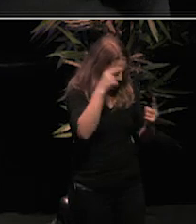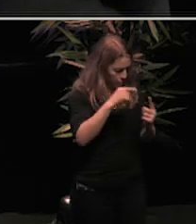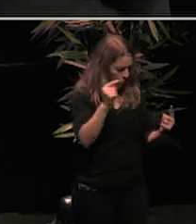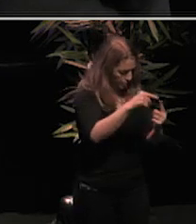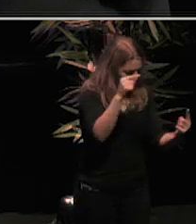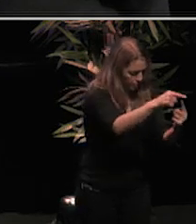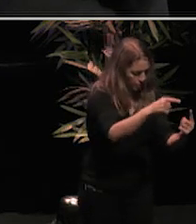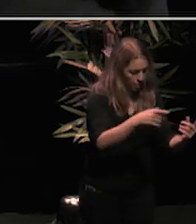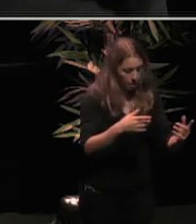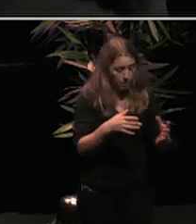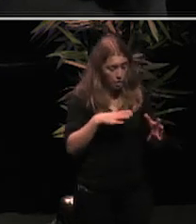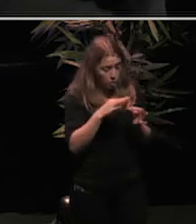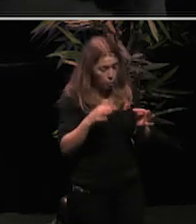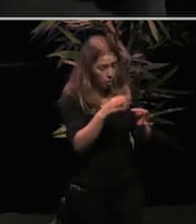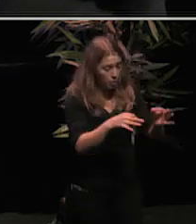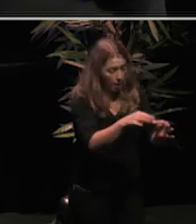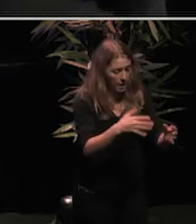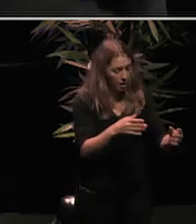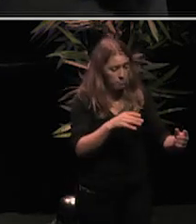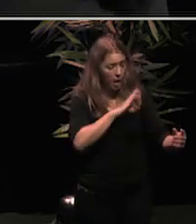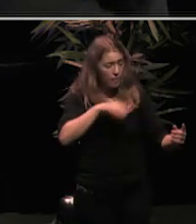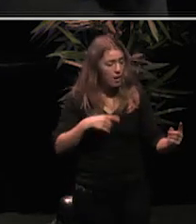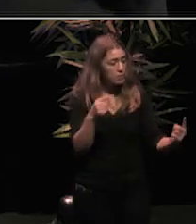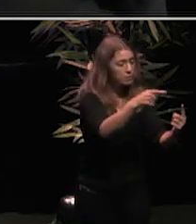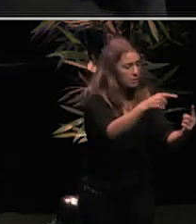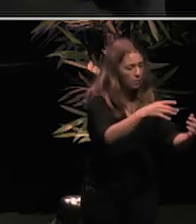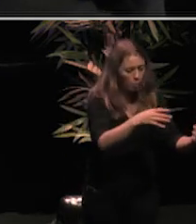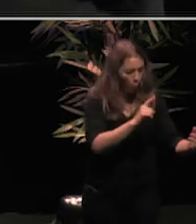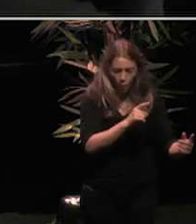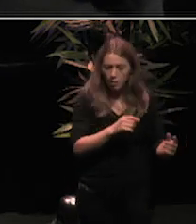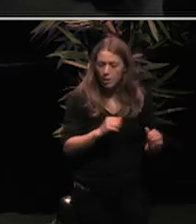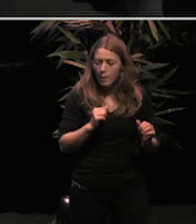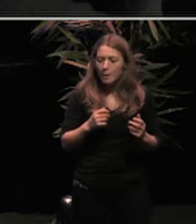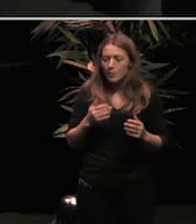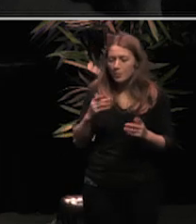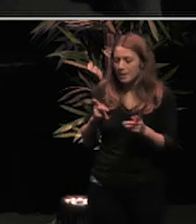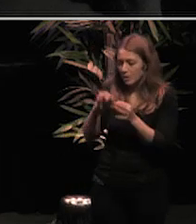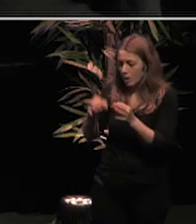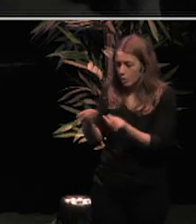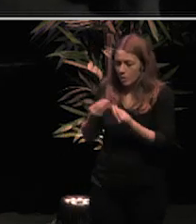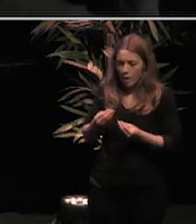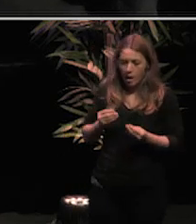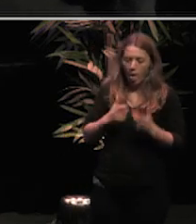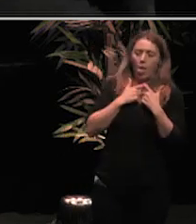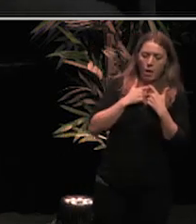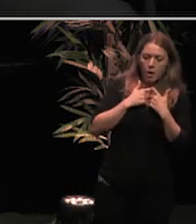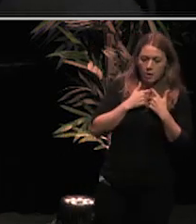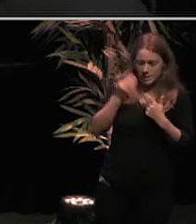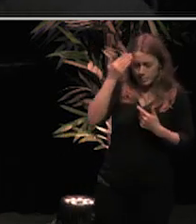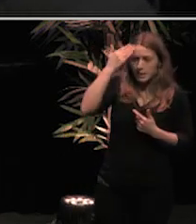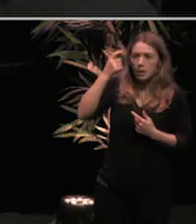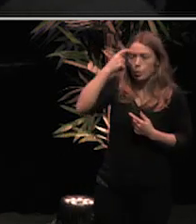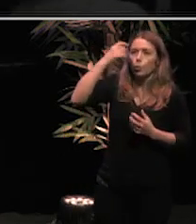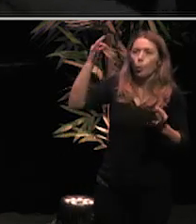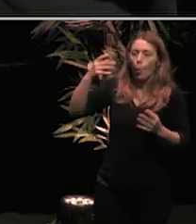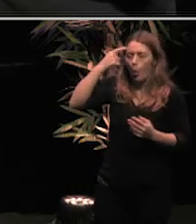résultat, et que presque le résultat, des fois, peut être le piège. Quand on est obnubilé, quand on pense qu'à ça, est-ce que tu as expérimenté ça ? Oui, ça